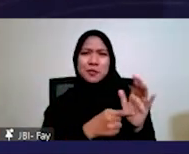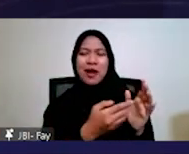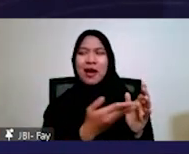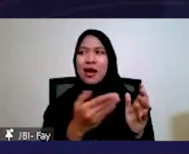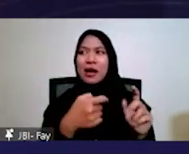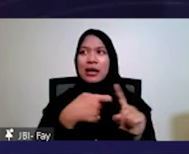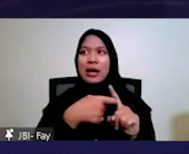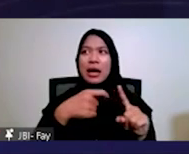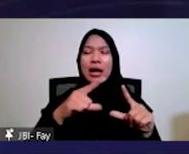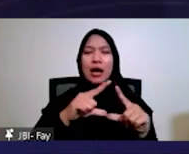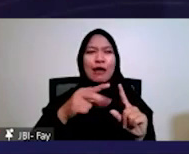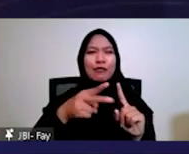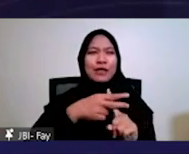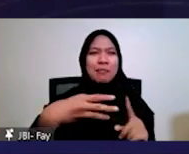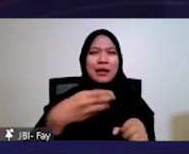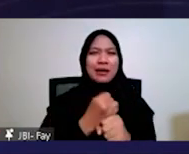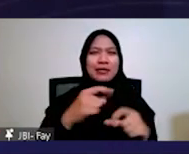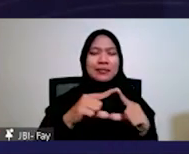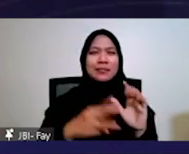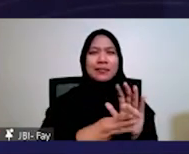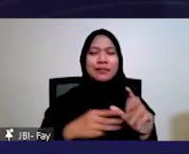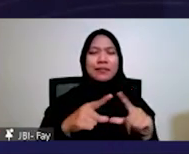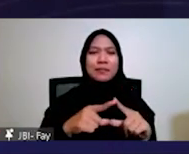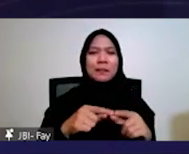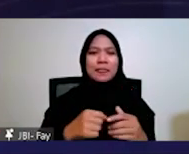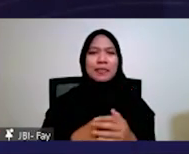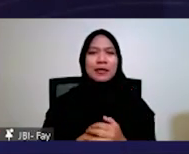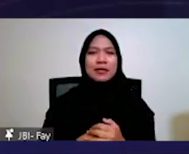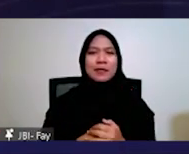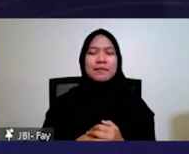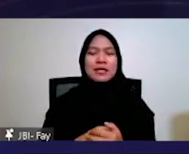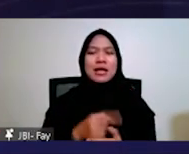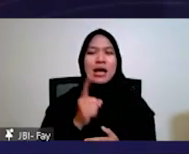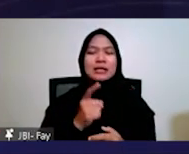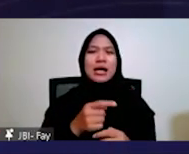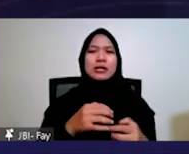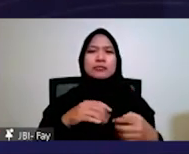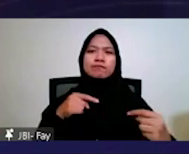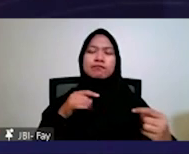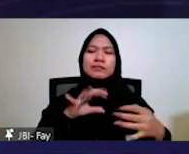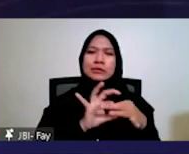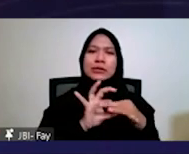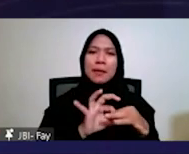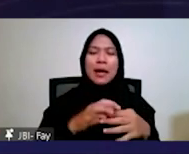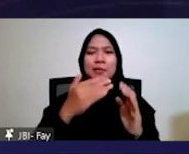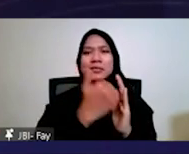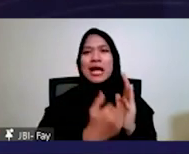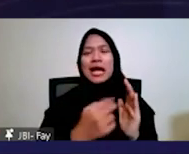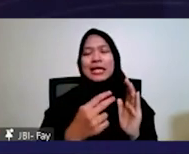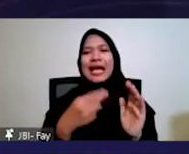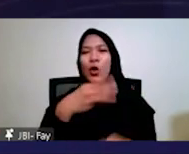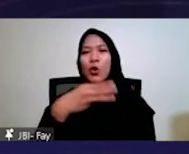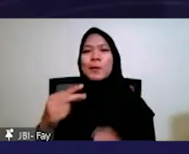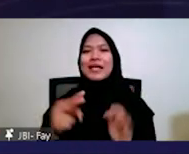kafegama itu guyub rukun my God are makanya tadi ada Sinergi kebijakan ekonomi nasional antara